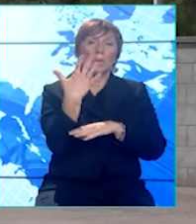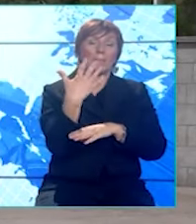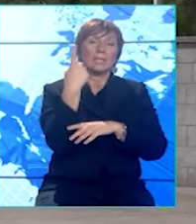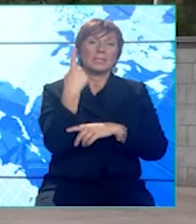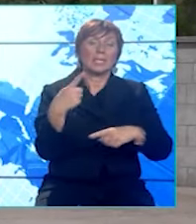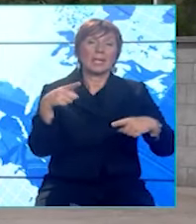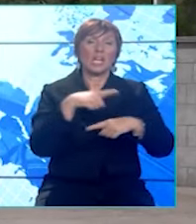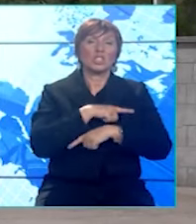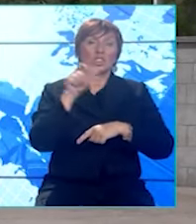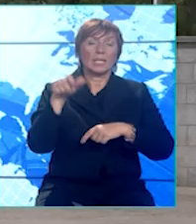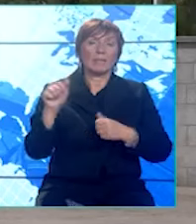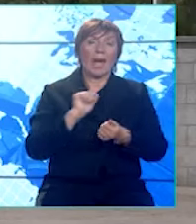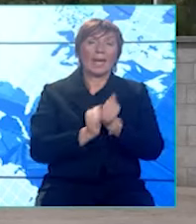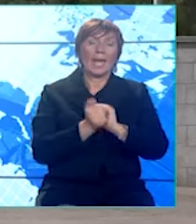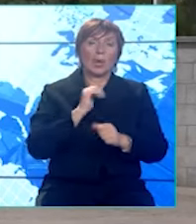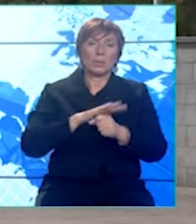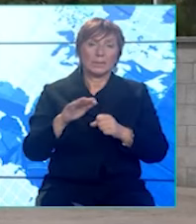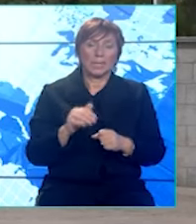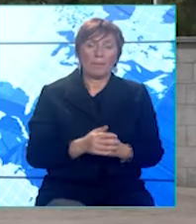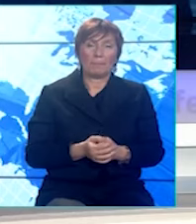6751 žrtva genocida.